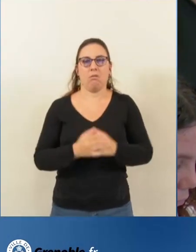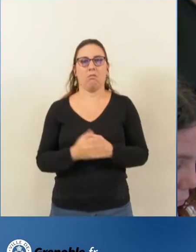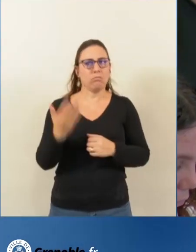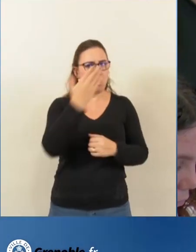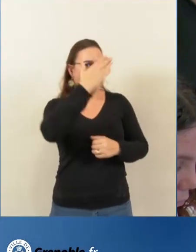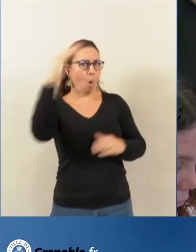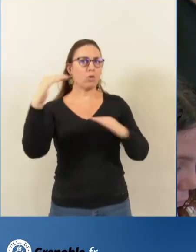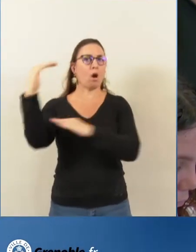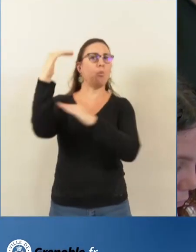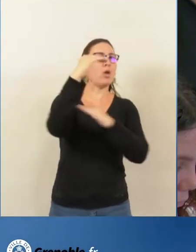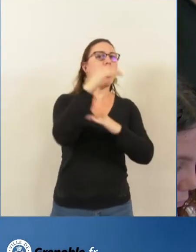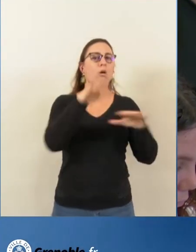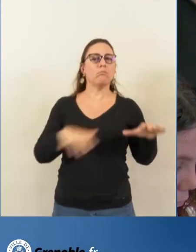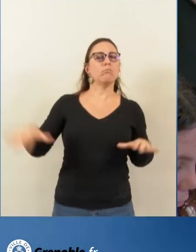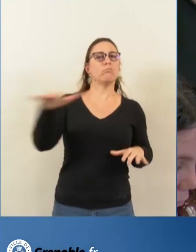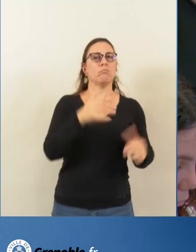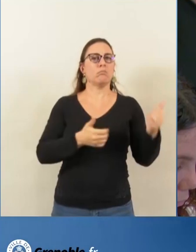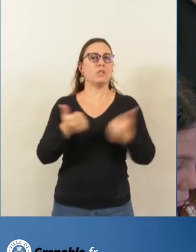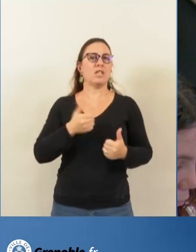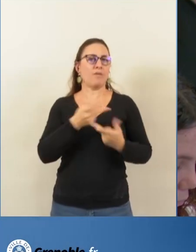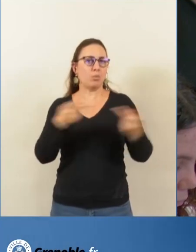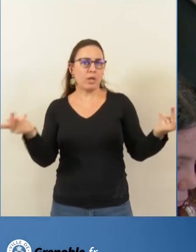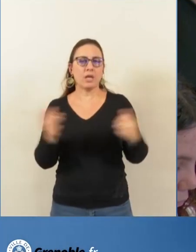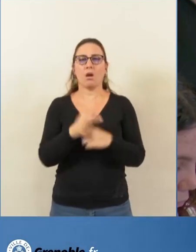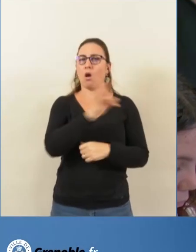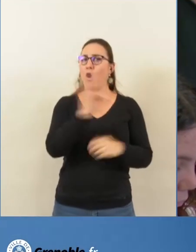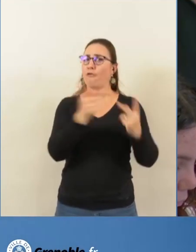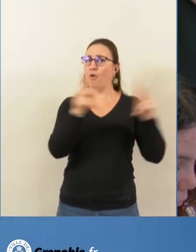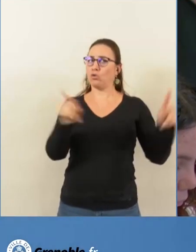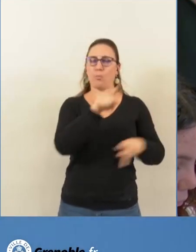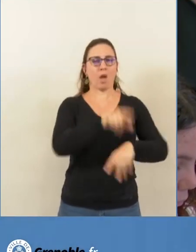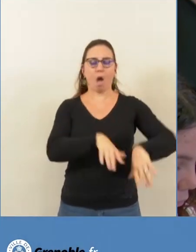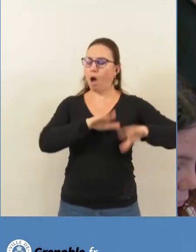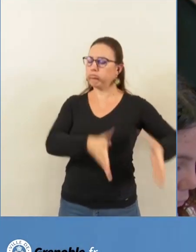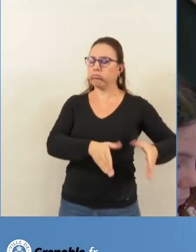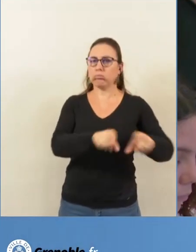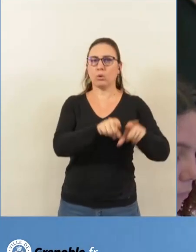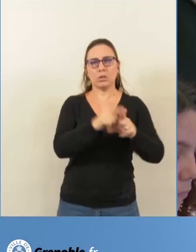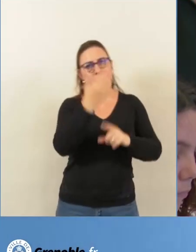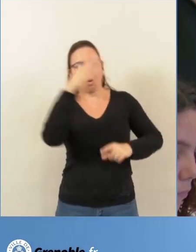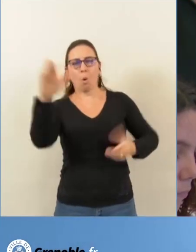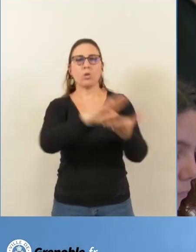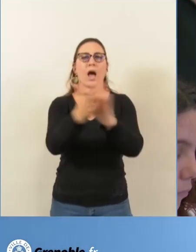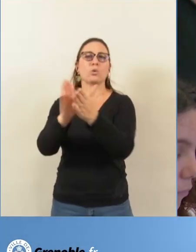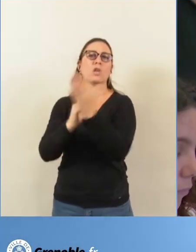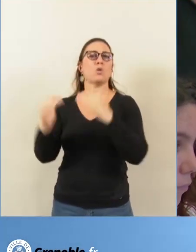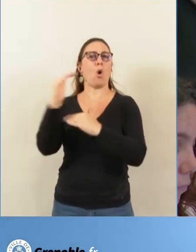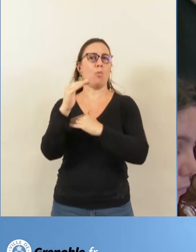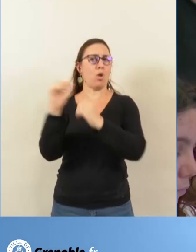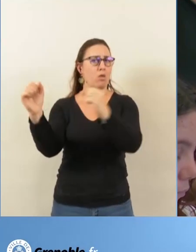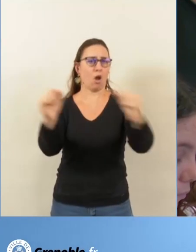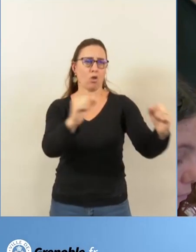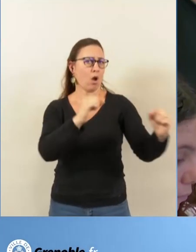d'autres employeurs de du secteur public France urbaine a pris des positions extrêmement claires sur le sujet mais d'autres associations d'employeur aussi